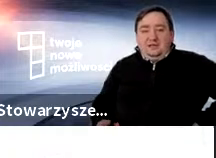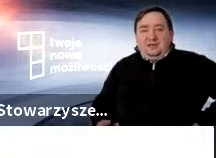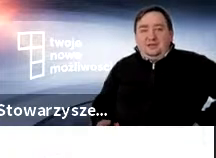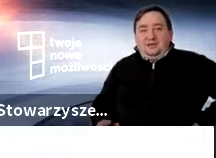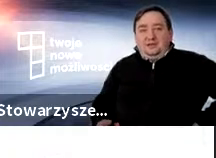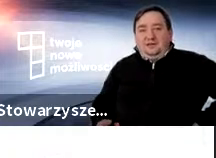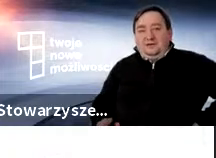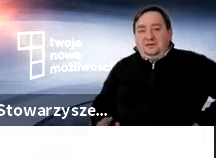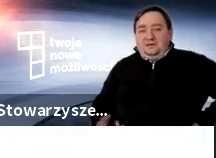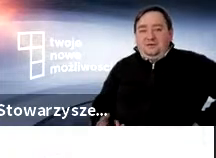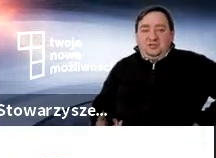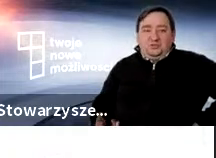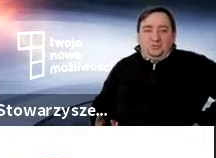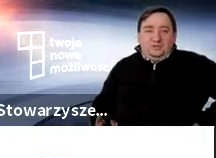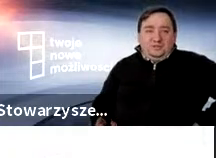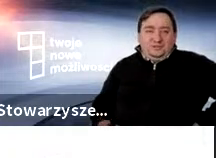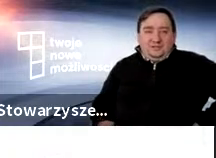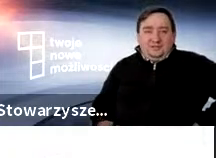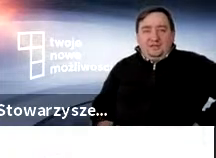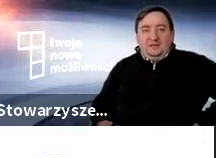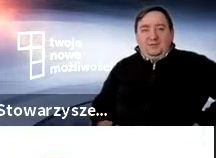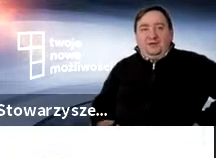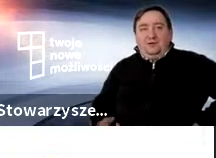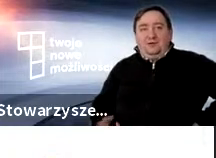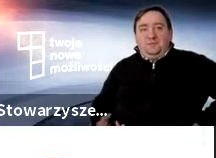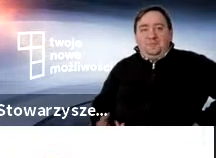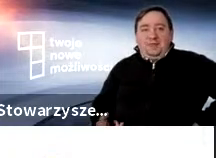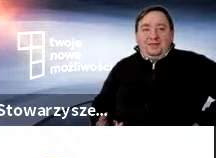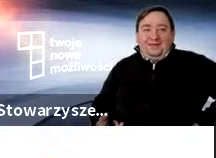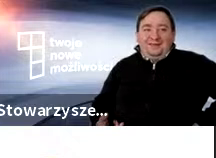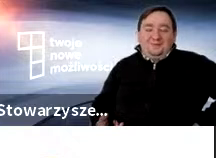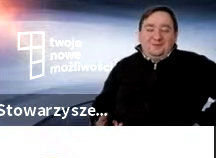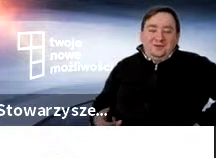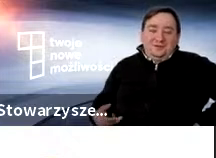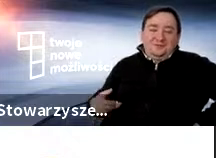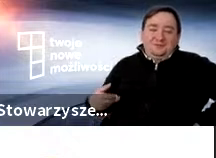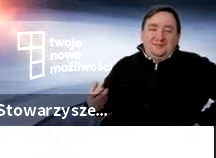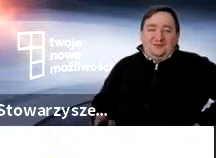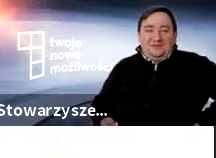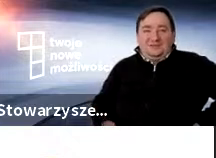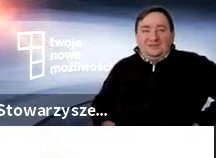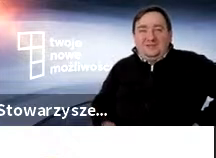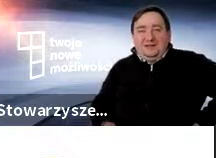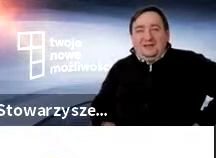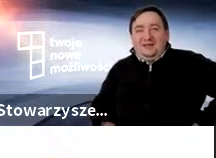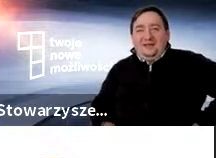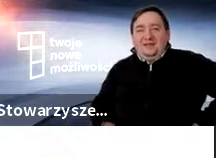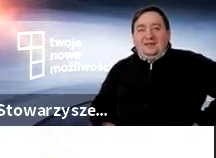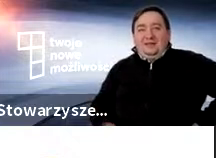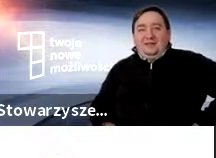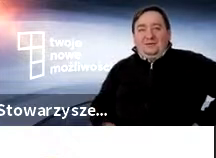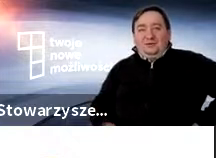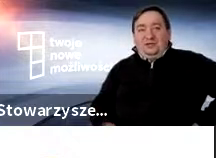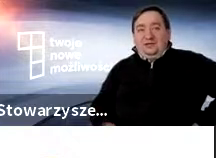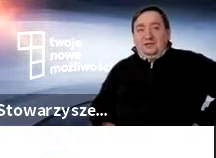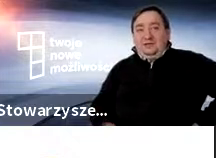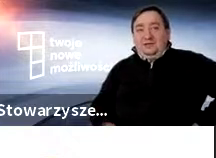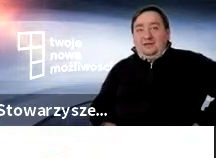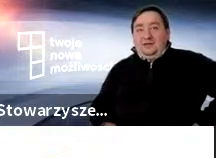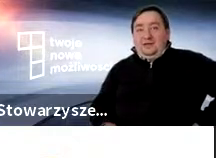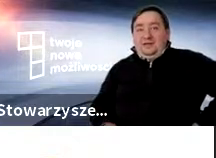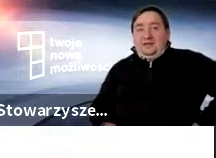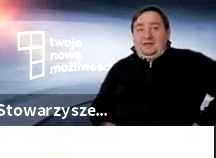zajęciach, chociażby z kamerą i jak gdyby substytuować to zdalne